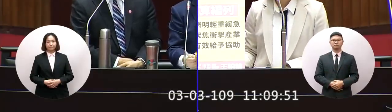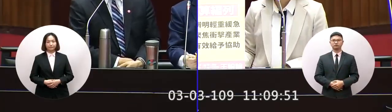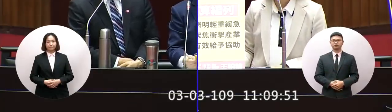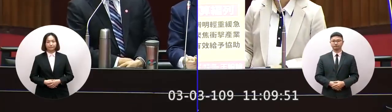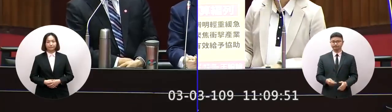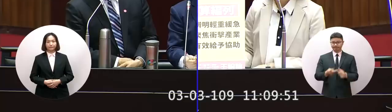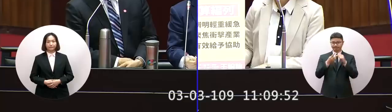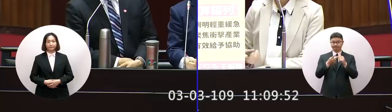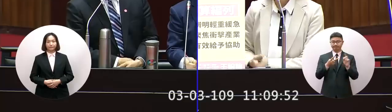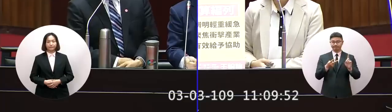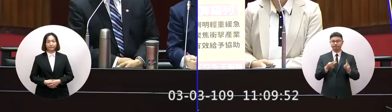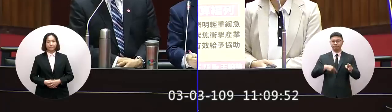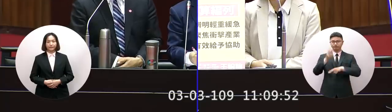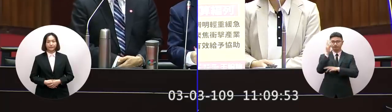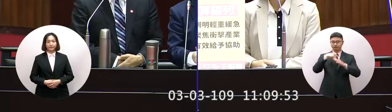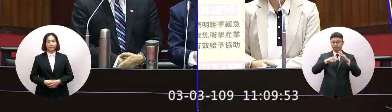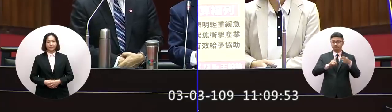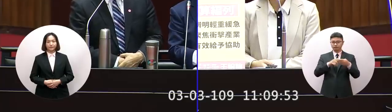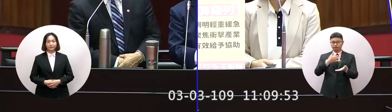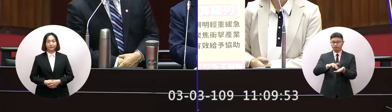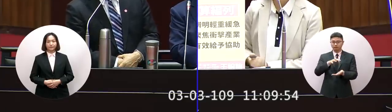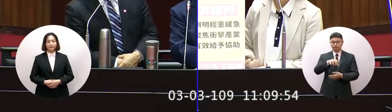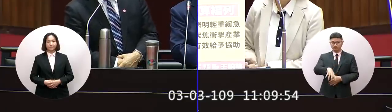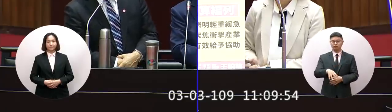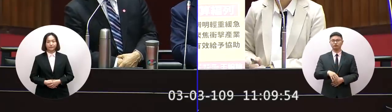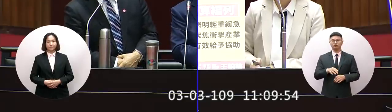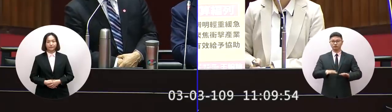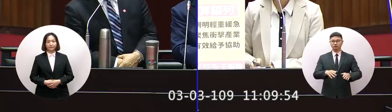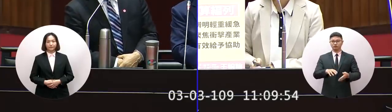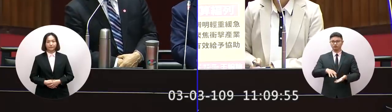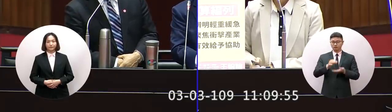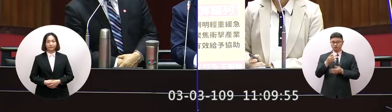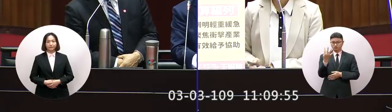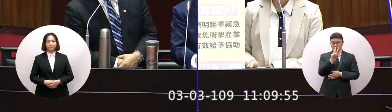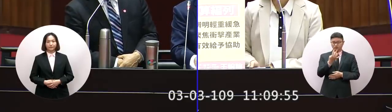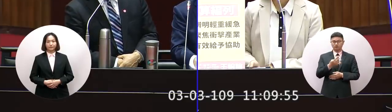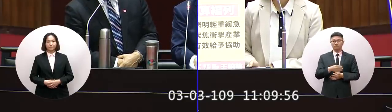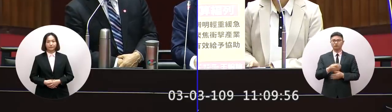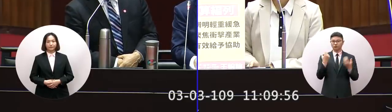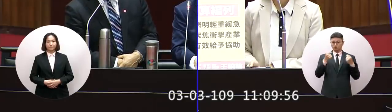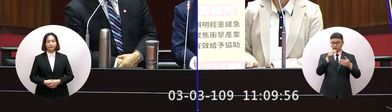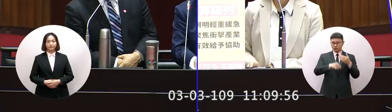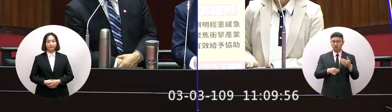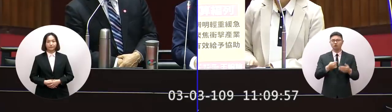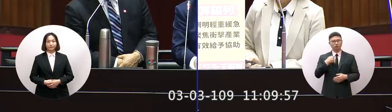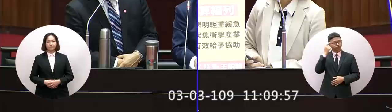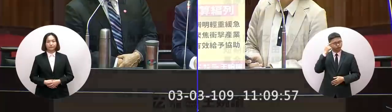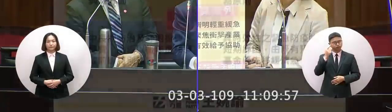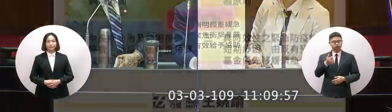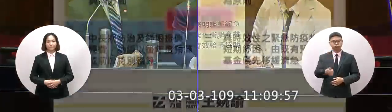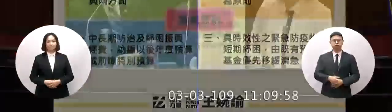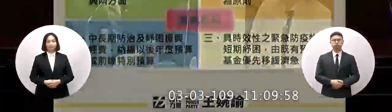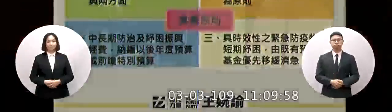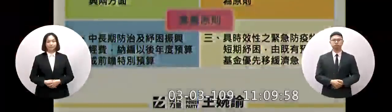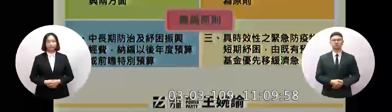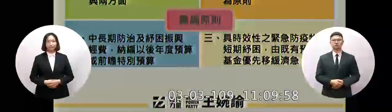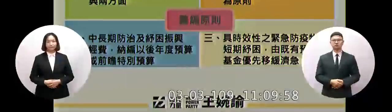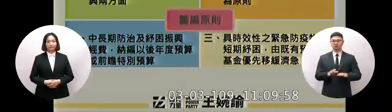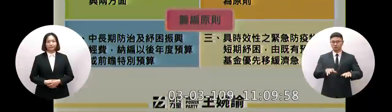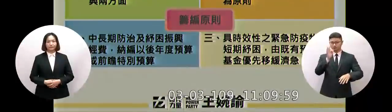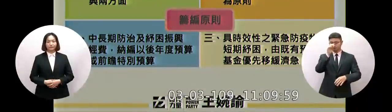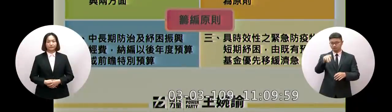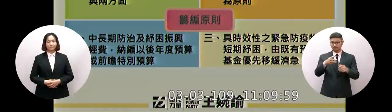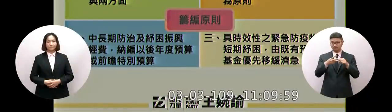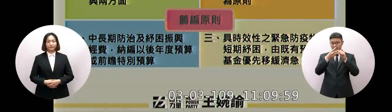第二个部分就是说，在行政院主计部其实针对这次的预算也提供了四大的编列原则，我们是认同这样的编列原则。然后我们可以看得到是在第三